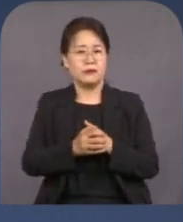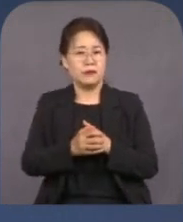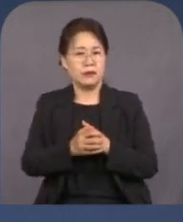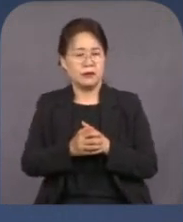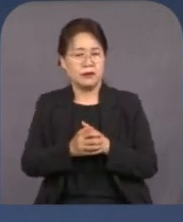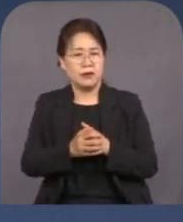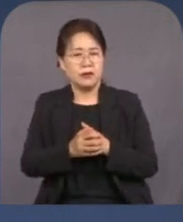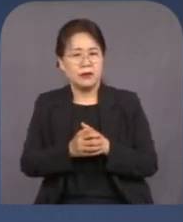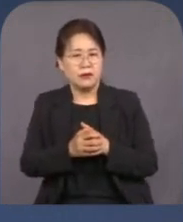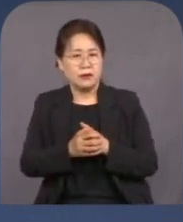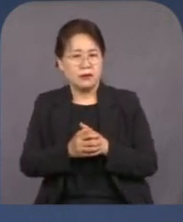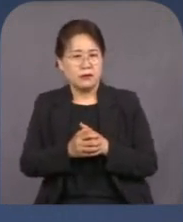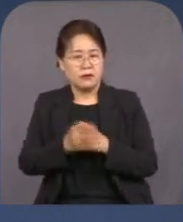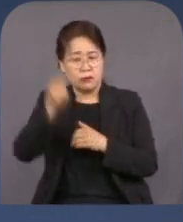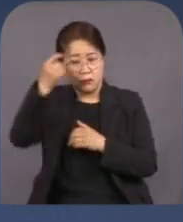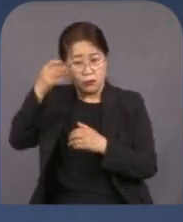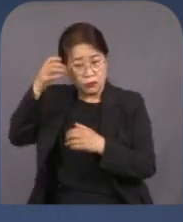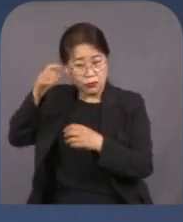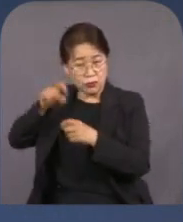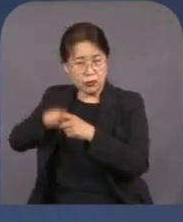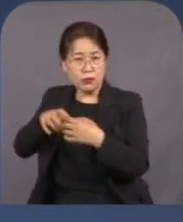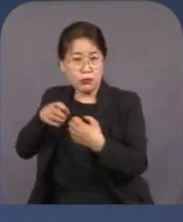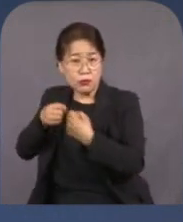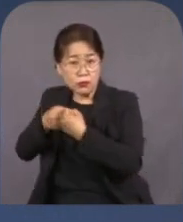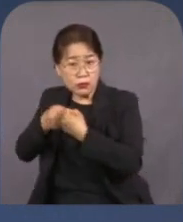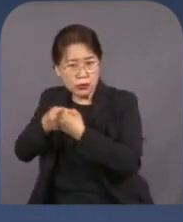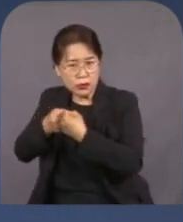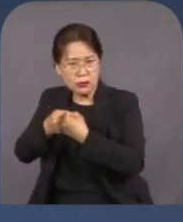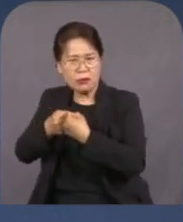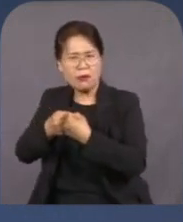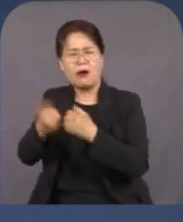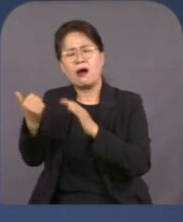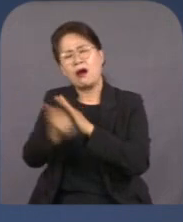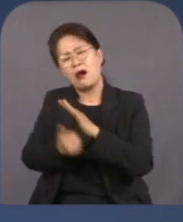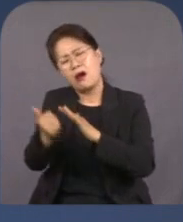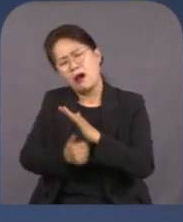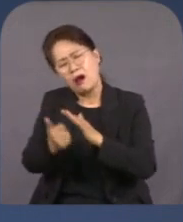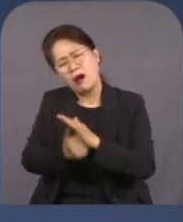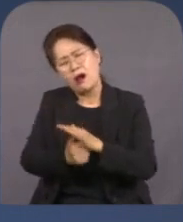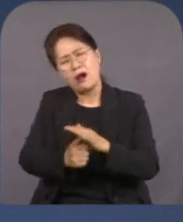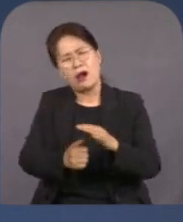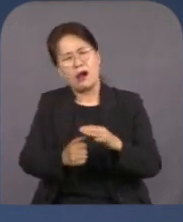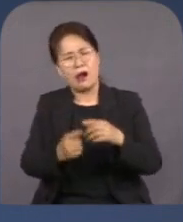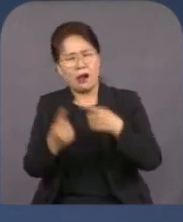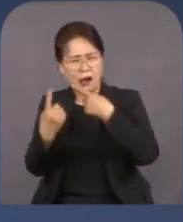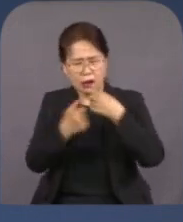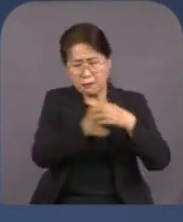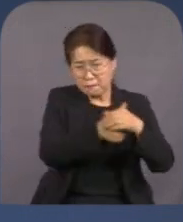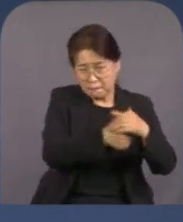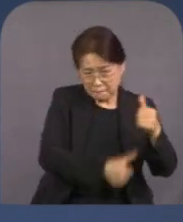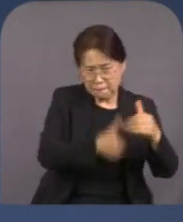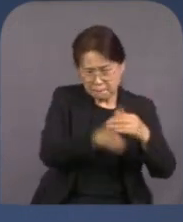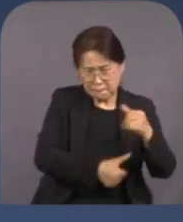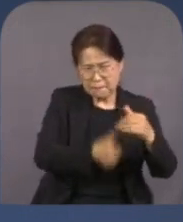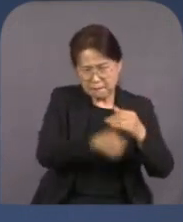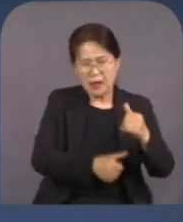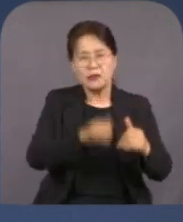놀랍게도 영적인 전쟁에서는 더 많이 깨어지고 더 많이 넘어지고 있다는 사실입니다